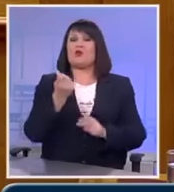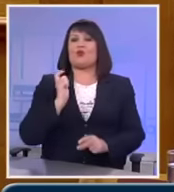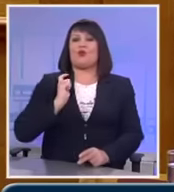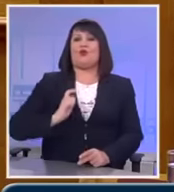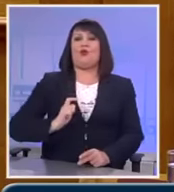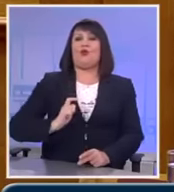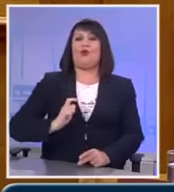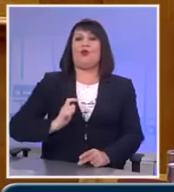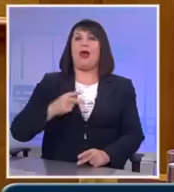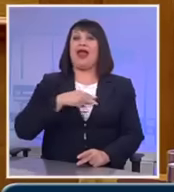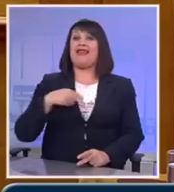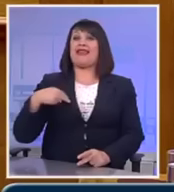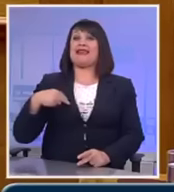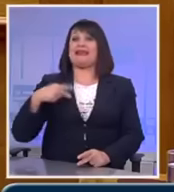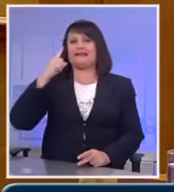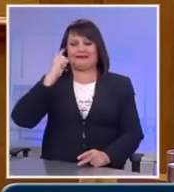μεγαλοκαπιταλιστές